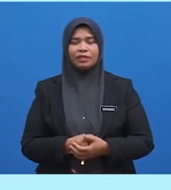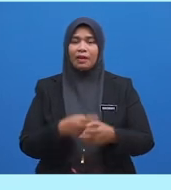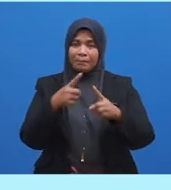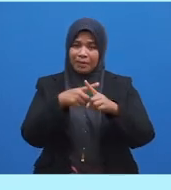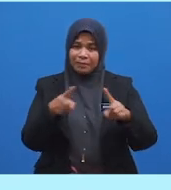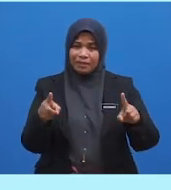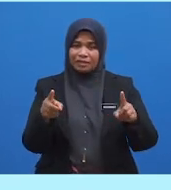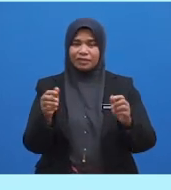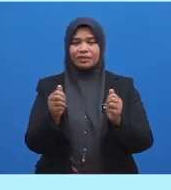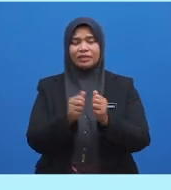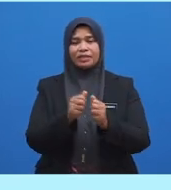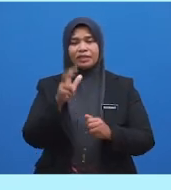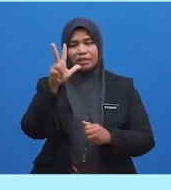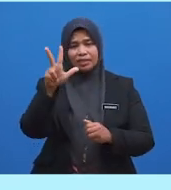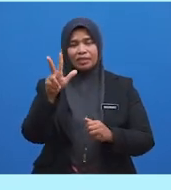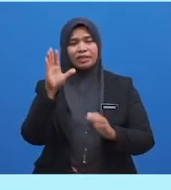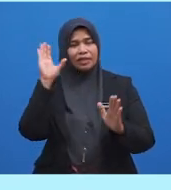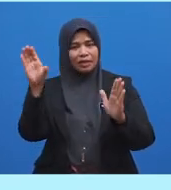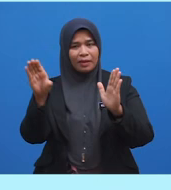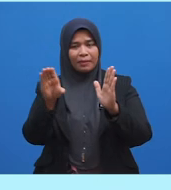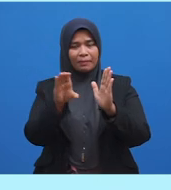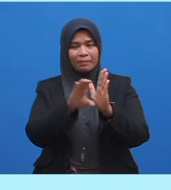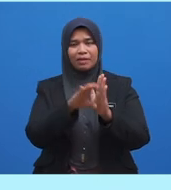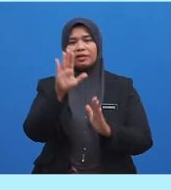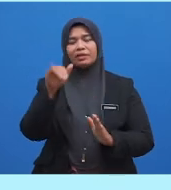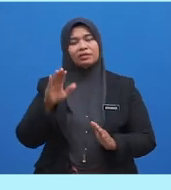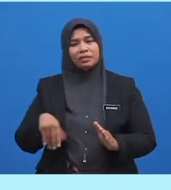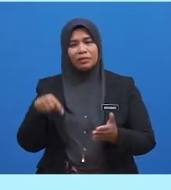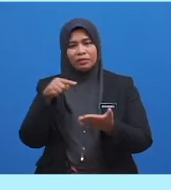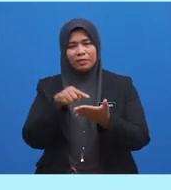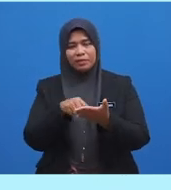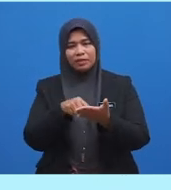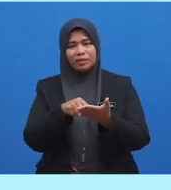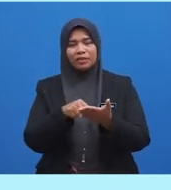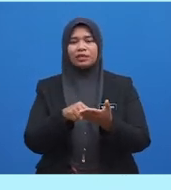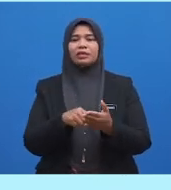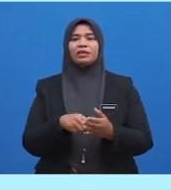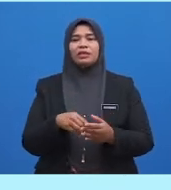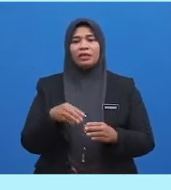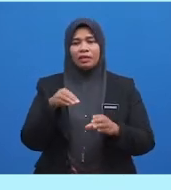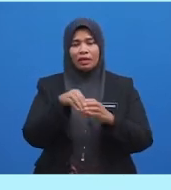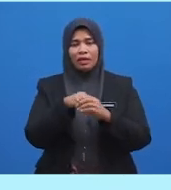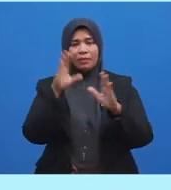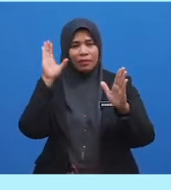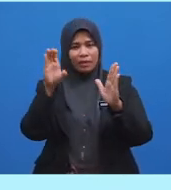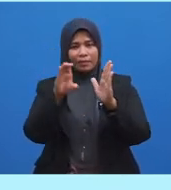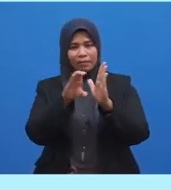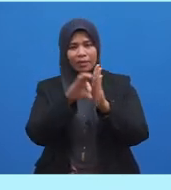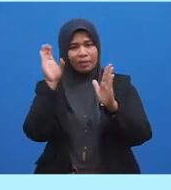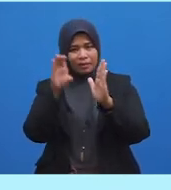berpisah dengan tiga keping Kampar yang sebelum ini suasana dalam kamar